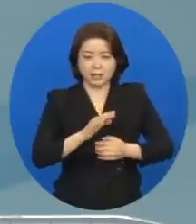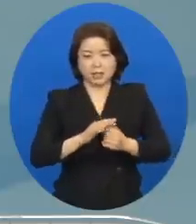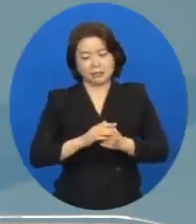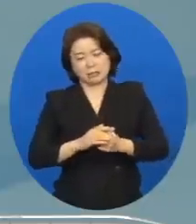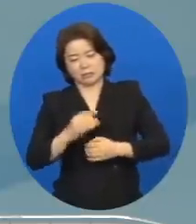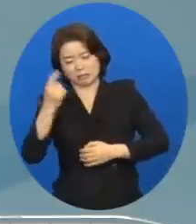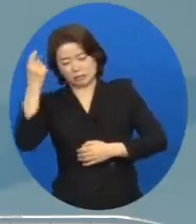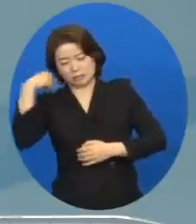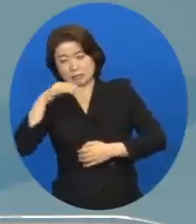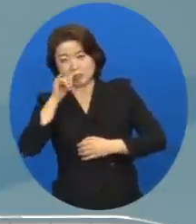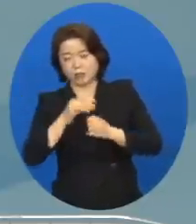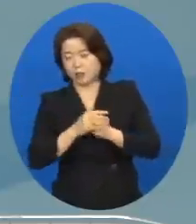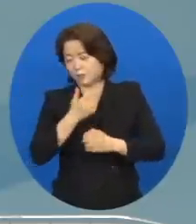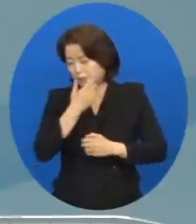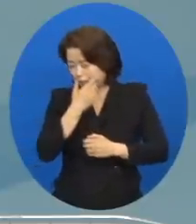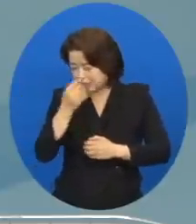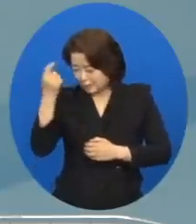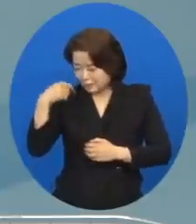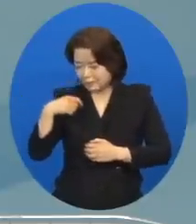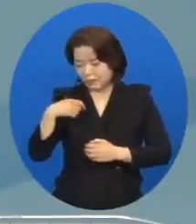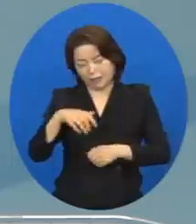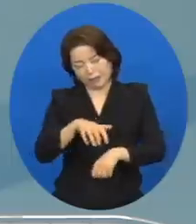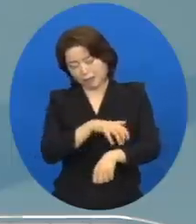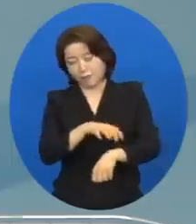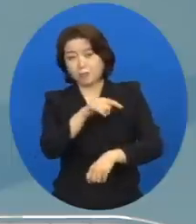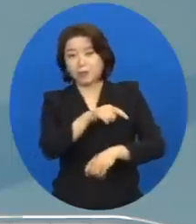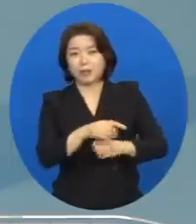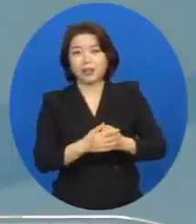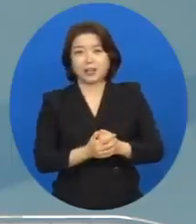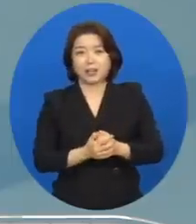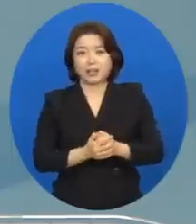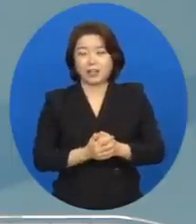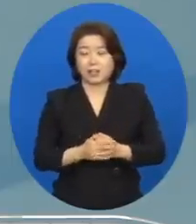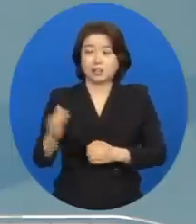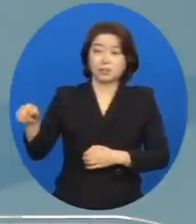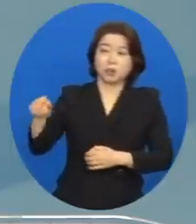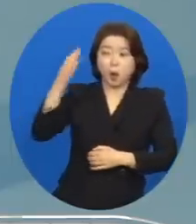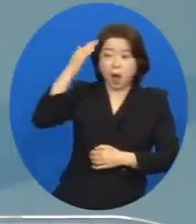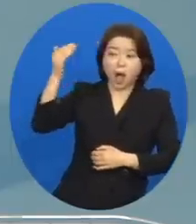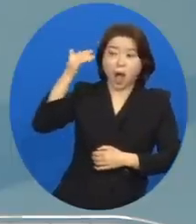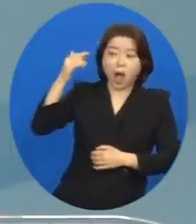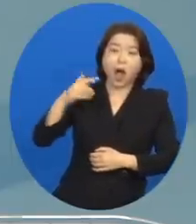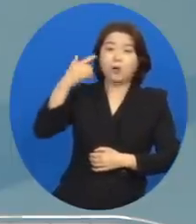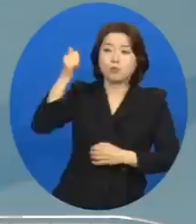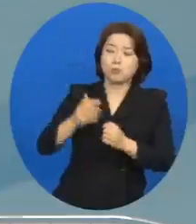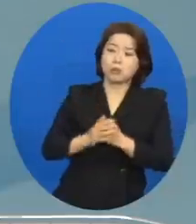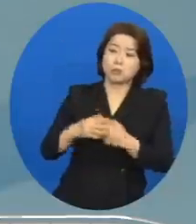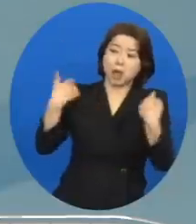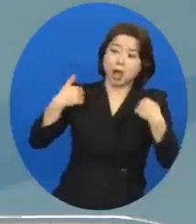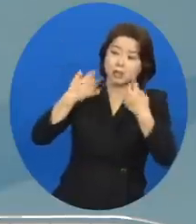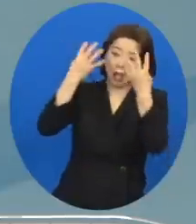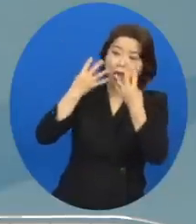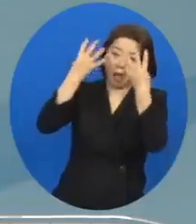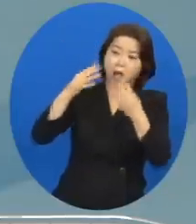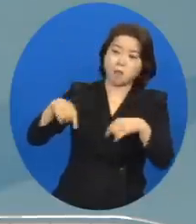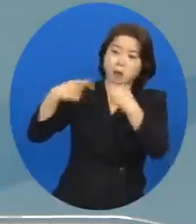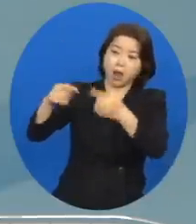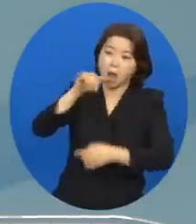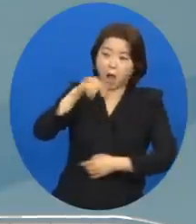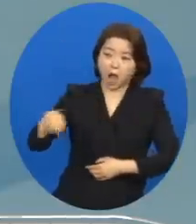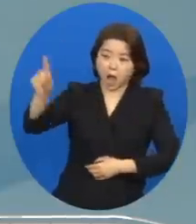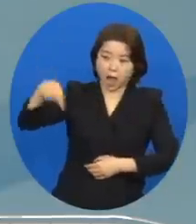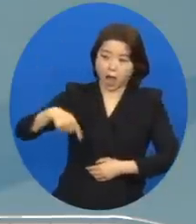들어서 좀 창피한 느낌도 들더래요. 저 한국 목사는 맨 감옥에만 갔다고 그런 이야기를 하는 것